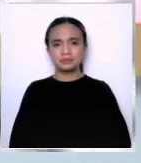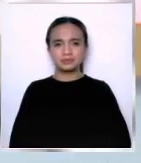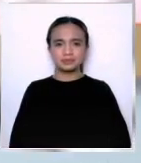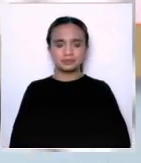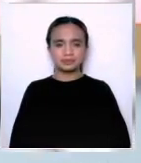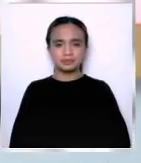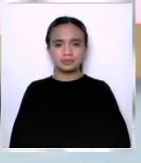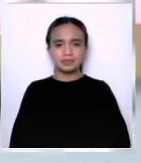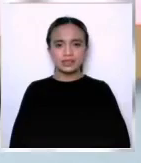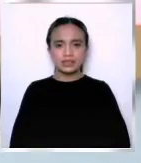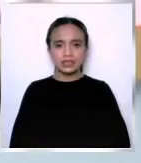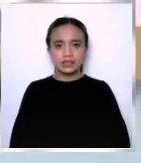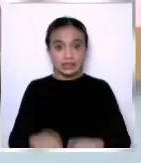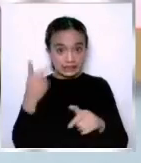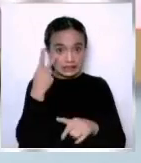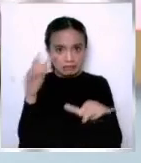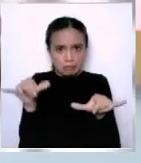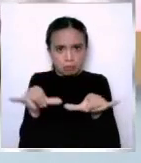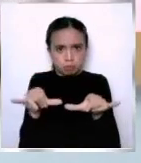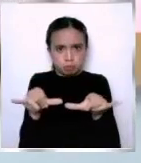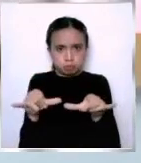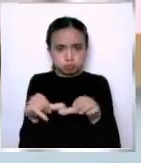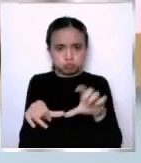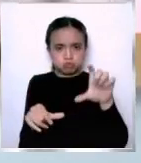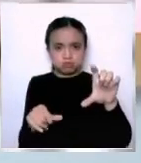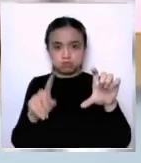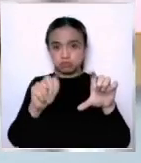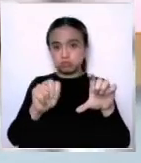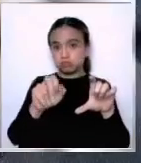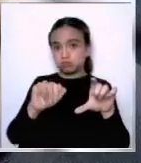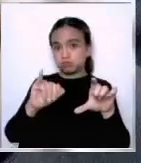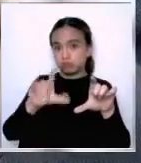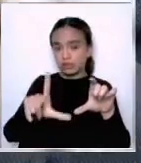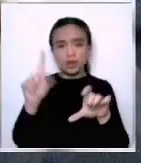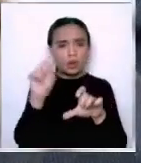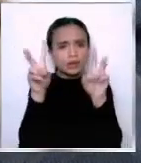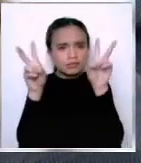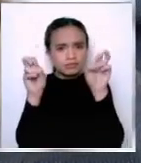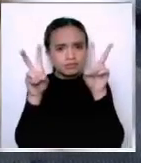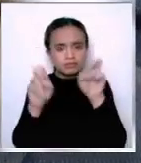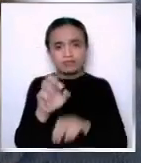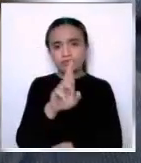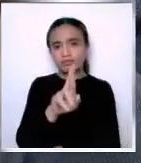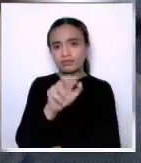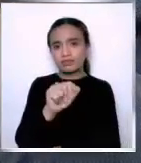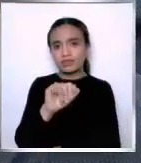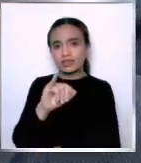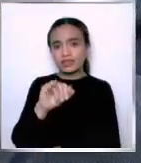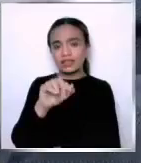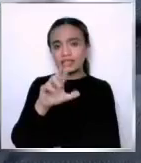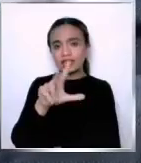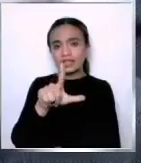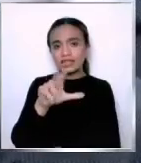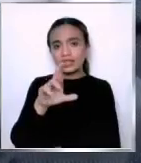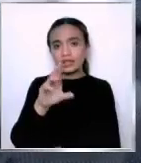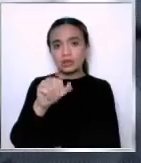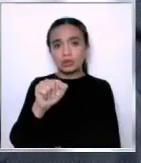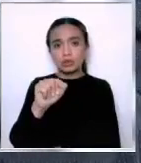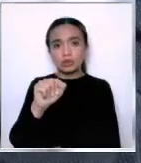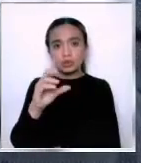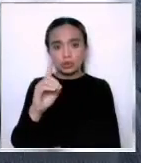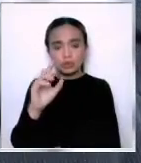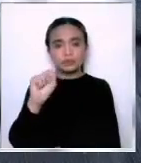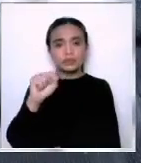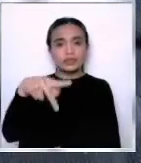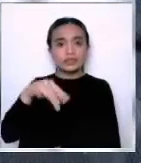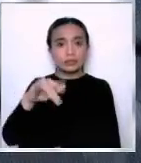Ganito kalalaki ang mga pako na ginagamit sa mga riles ng tren. Ang tawag dito, railroad spike. Makikita mga ito sa mga lumang riles, lalo na